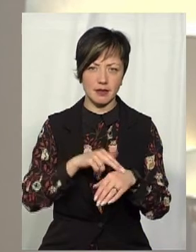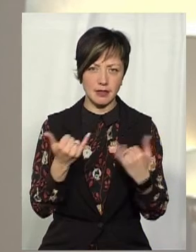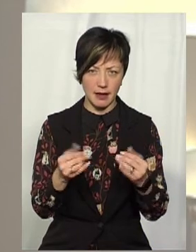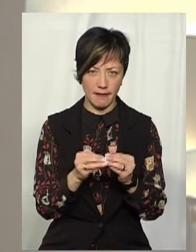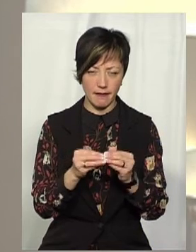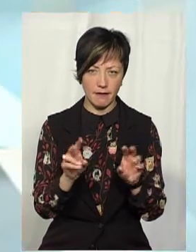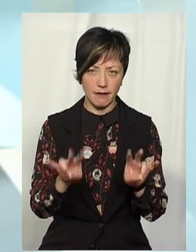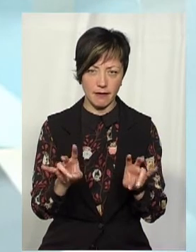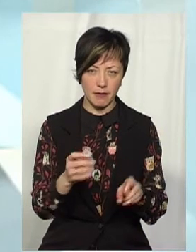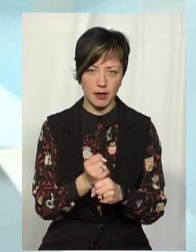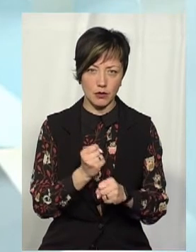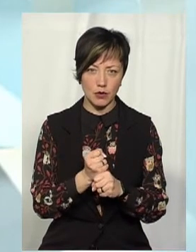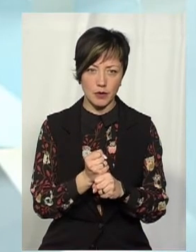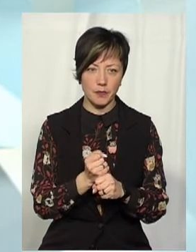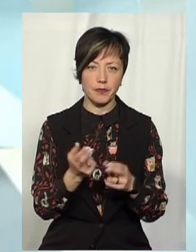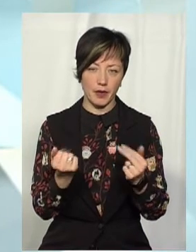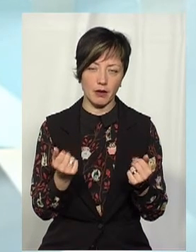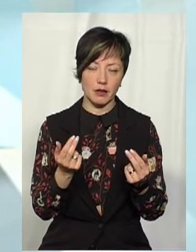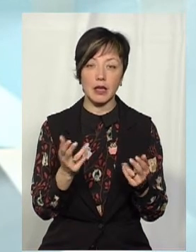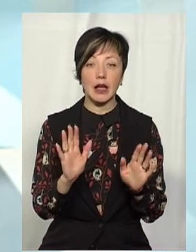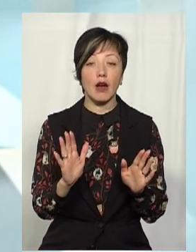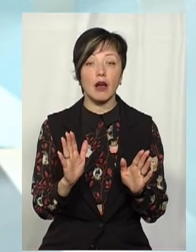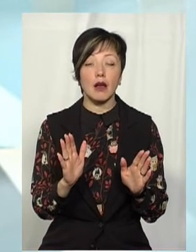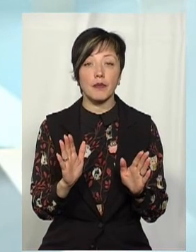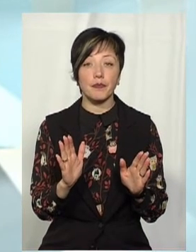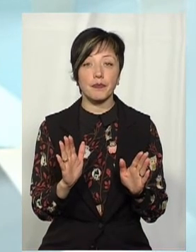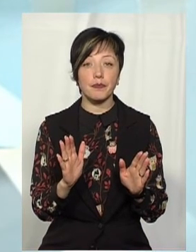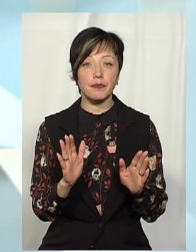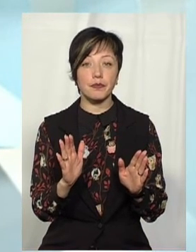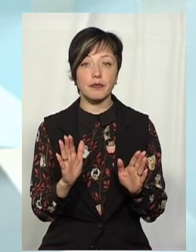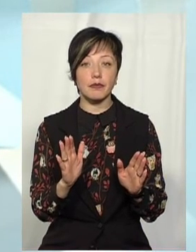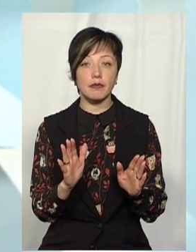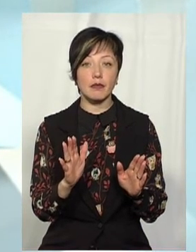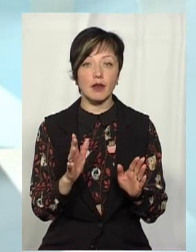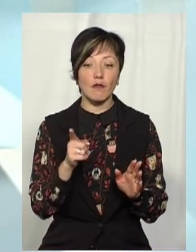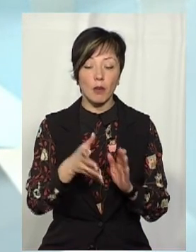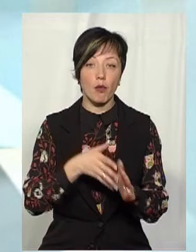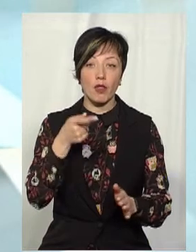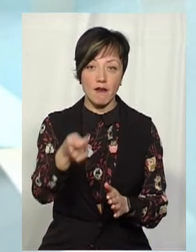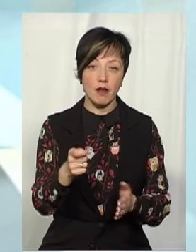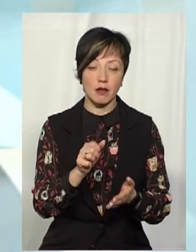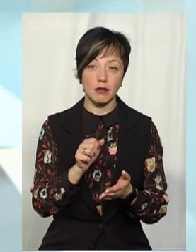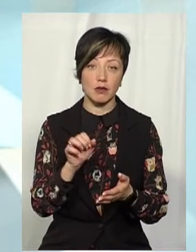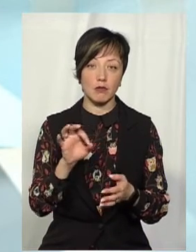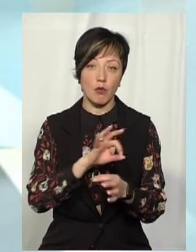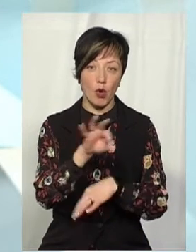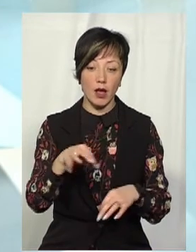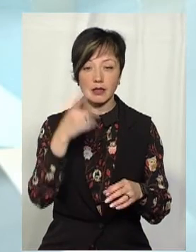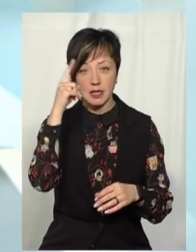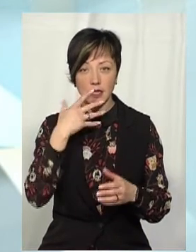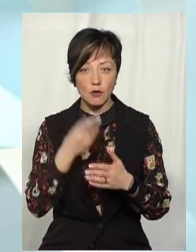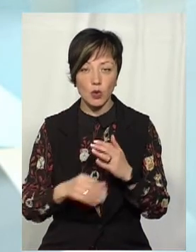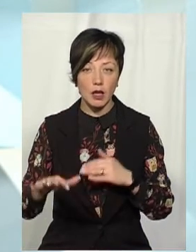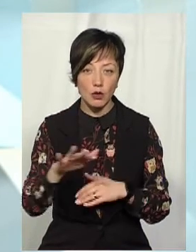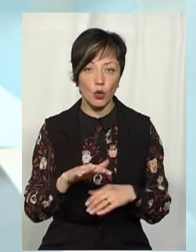яких зараз будуть, так, працювати? Ну, так. І раніше на тих вони працювали. Ну, вони йшли в проект, вони знають вже свою